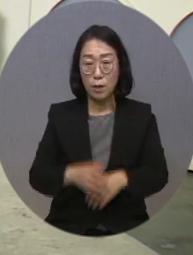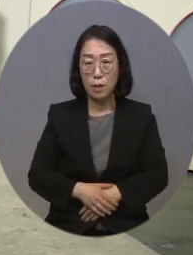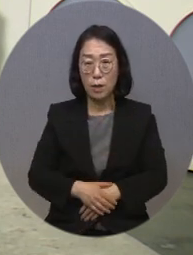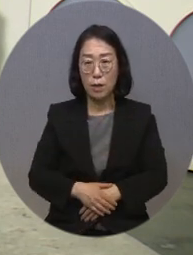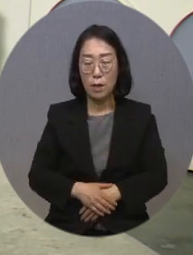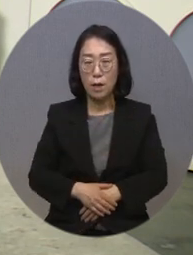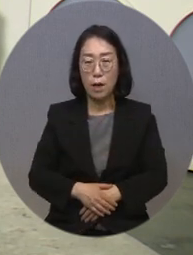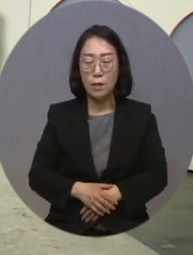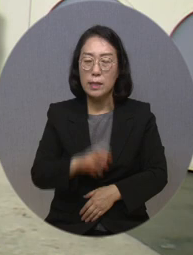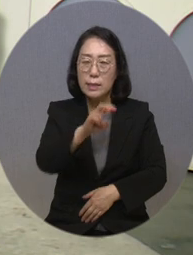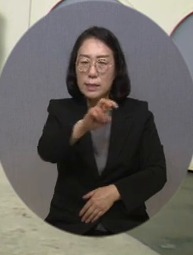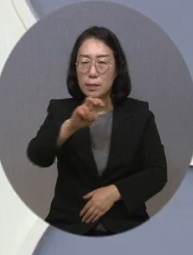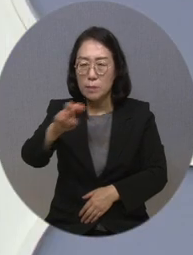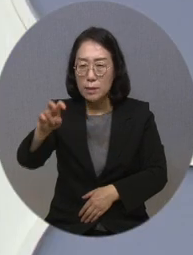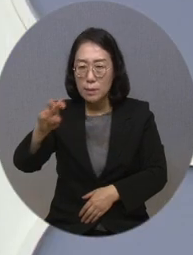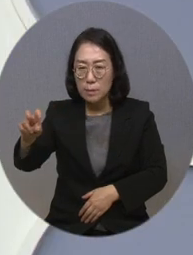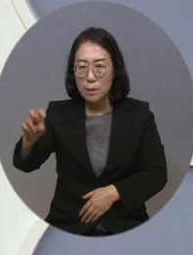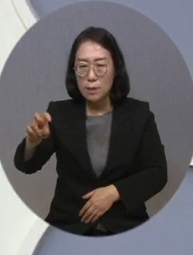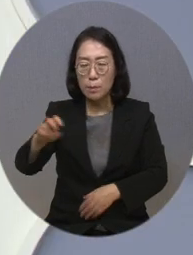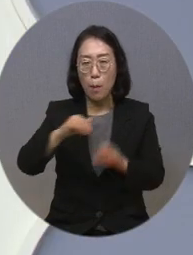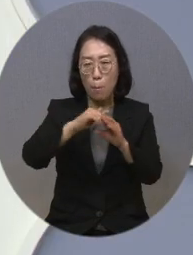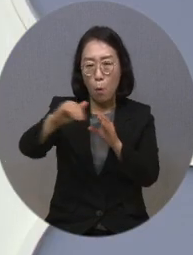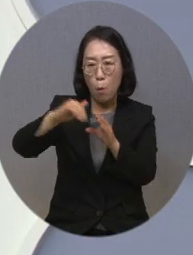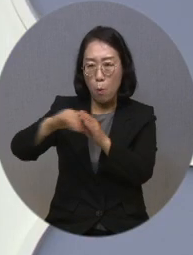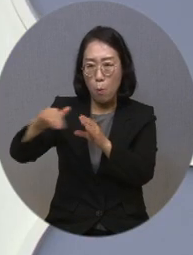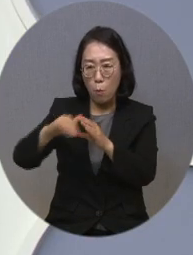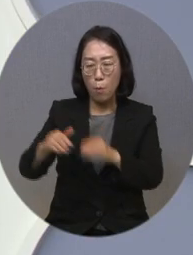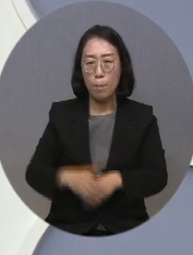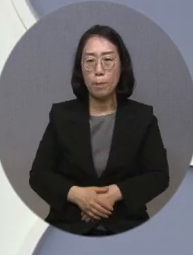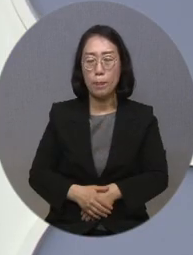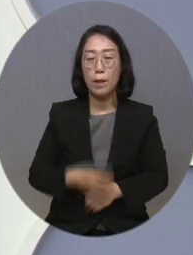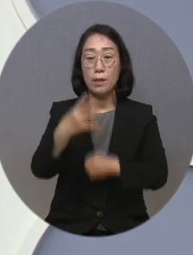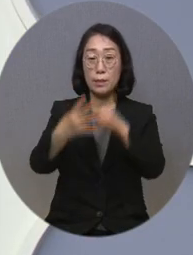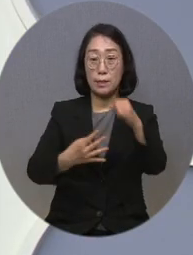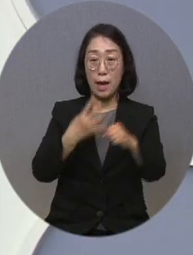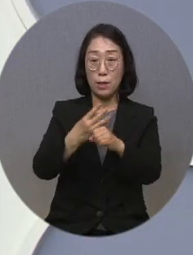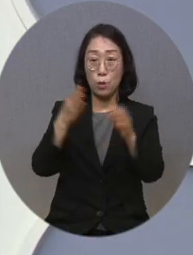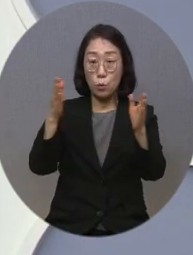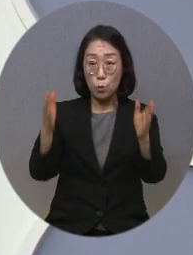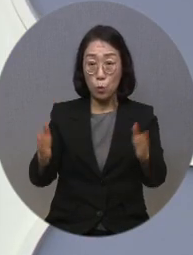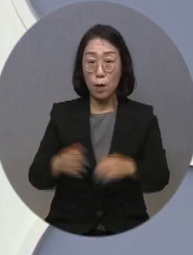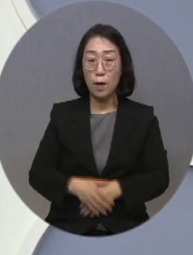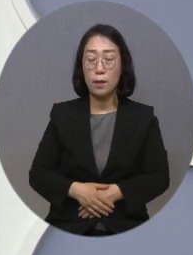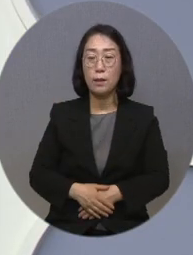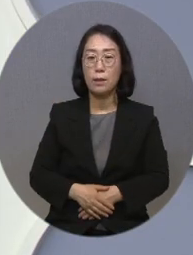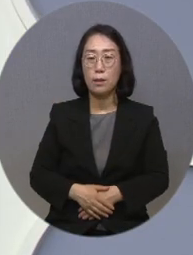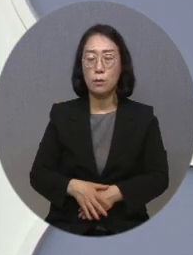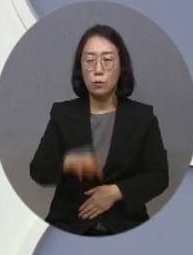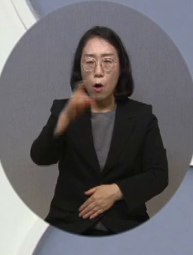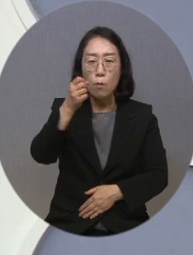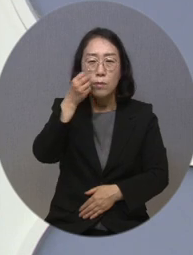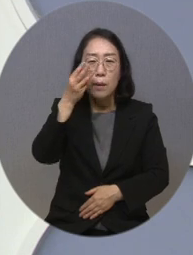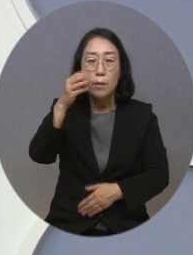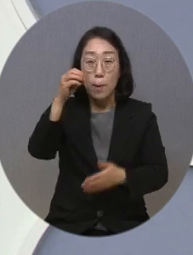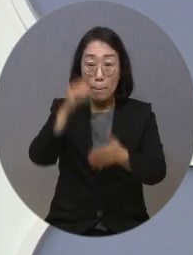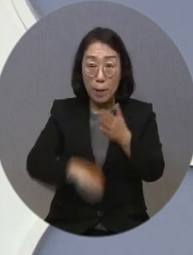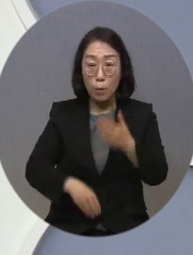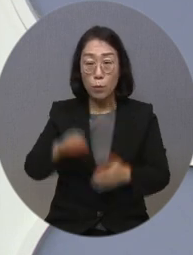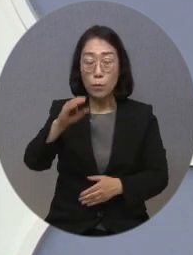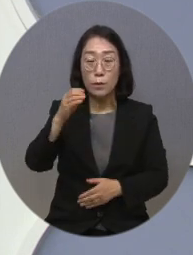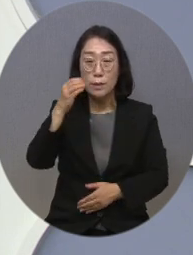500만 원씩 매달 그걸 했으니까 그러면 제가 그 4년 동안에 첫 3개월만 못하고